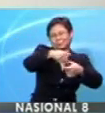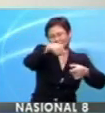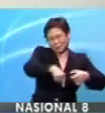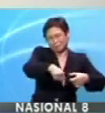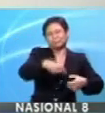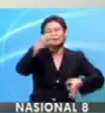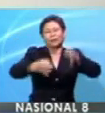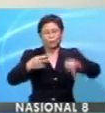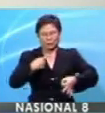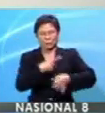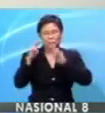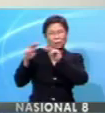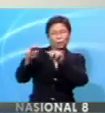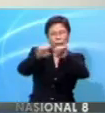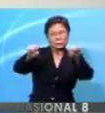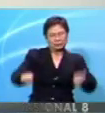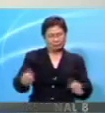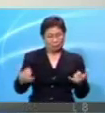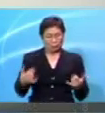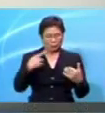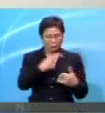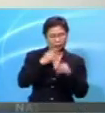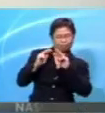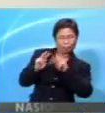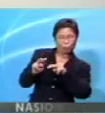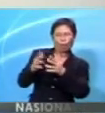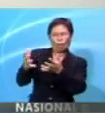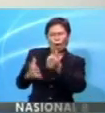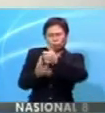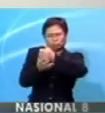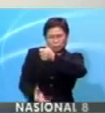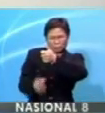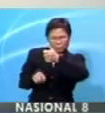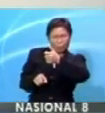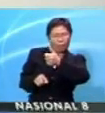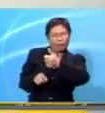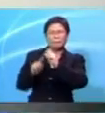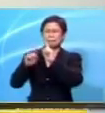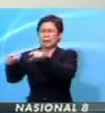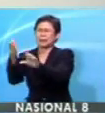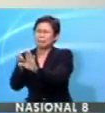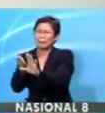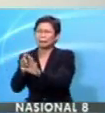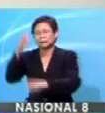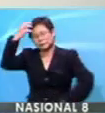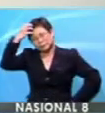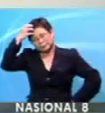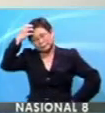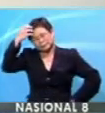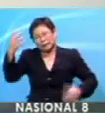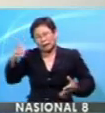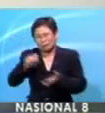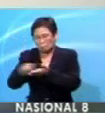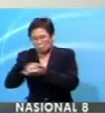kalau kita tengok dengan sistem sekarang ni bila nak dana dan sebagainya bila pergi bank semua pening kepala nak kena